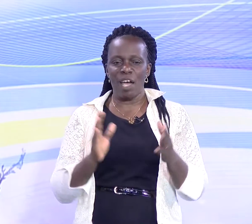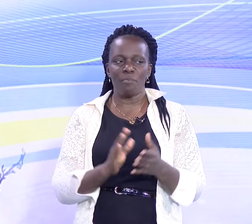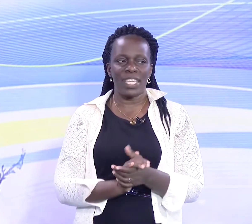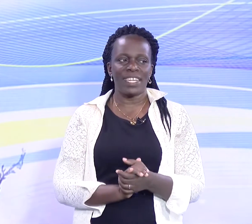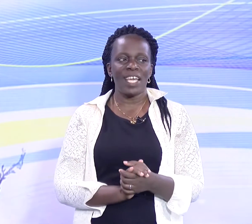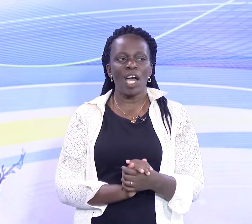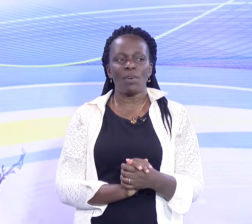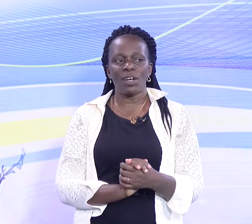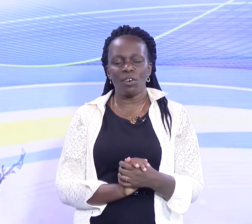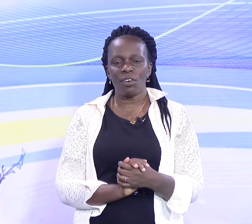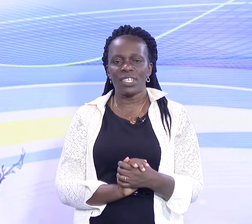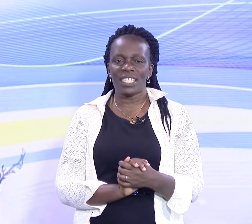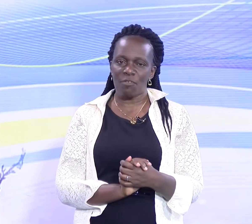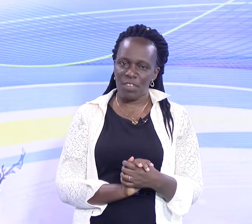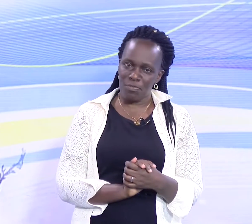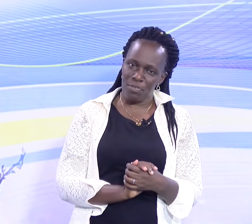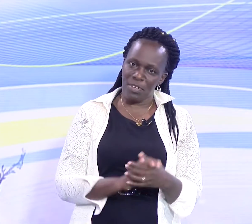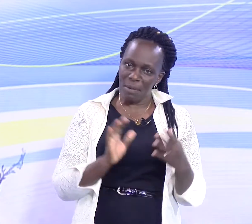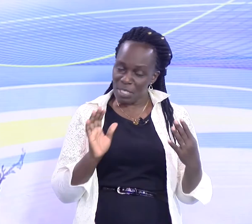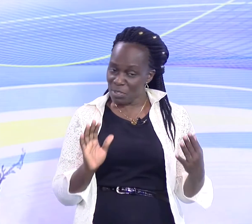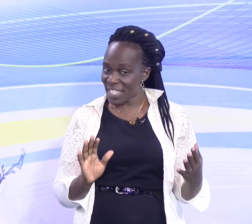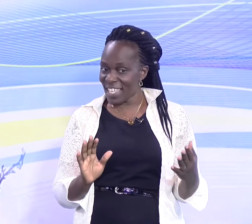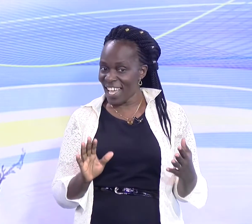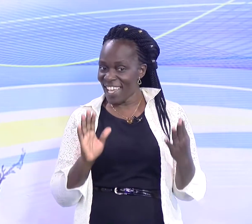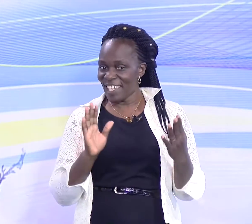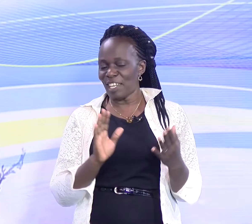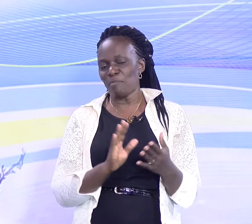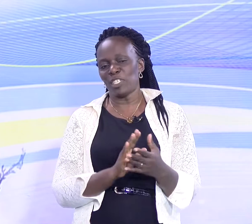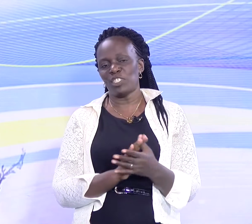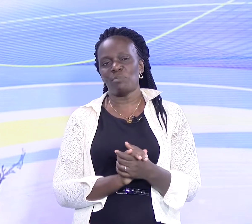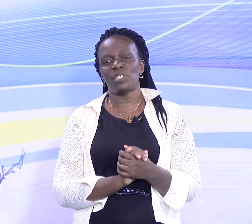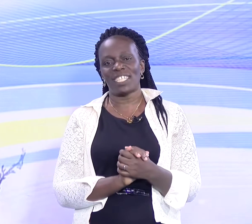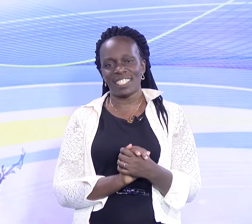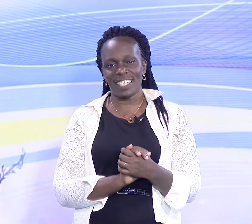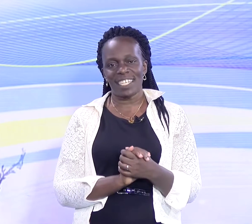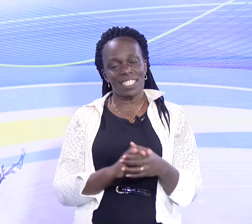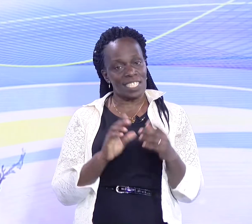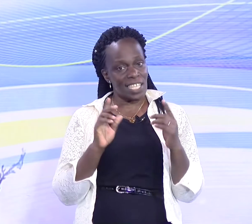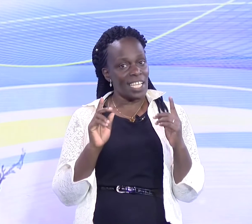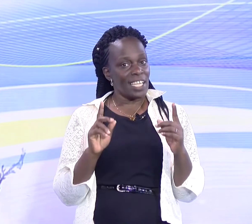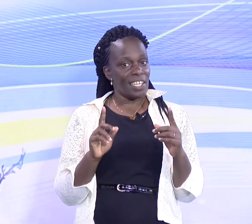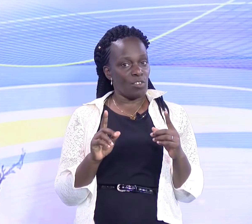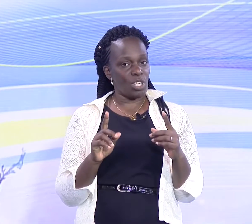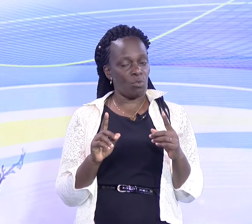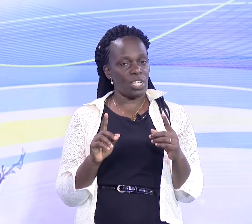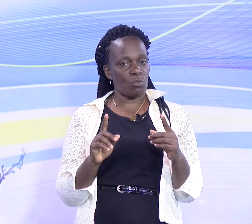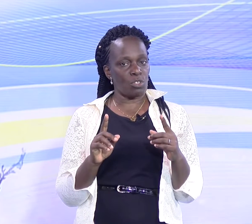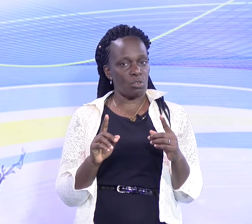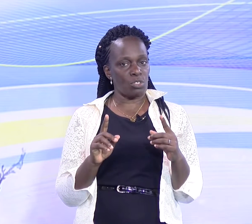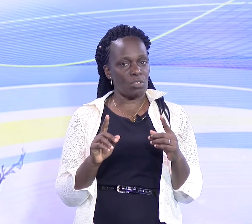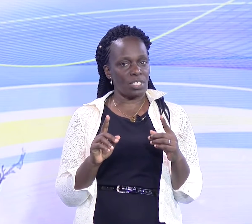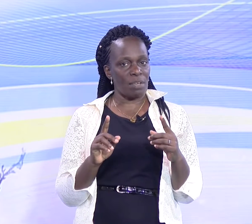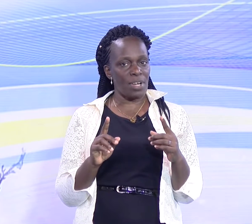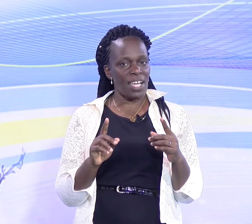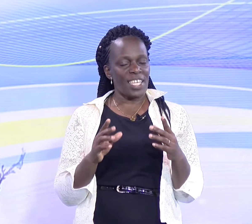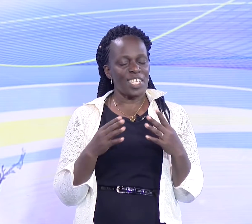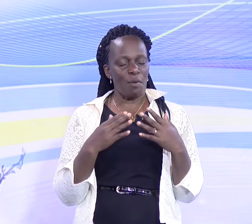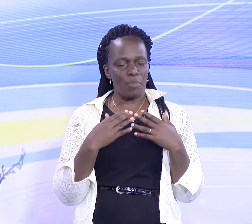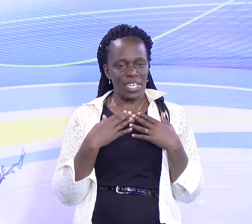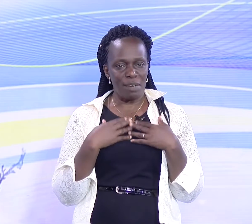amen, amen. Our God is a faithful God. Ametusikia na amejibu na atatenda. Hata sisi tutakuja kutoa ushuhuda